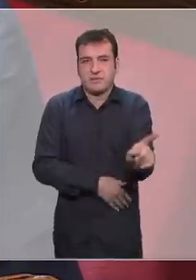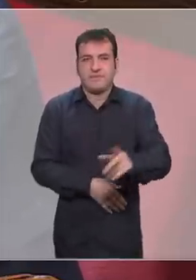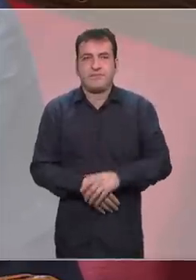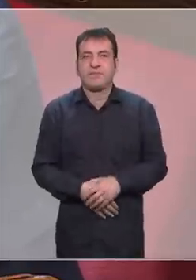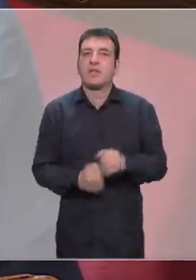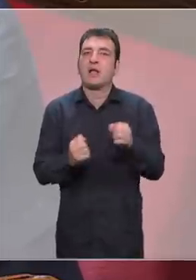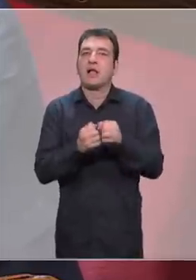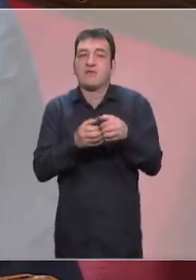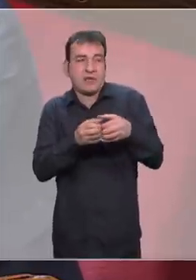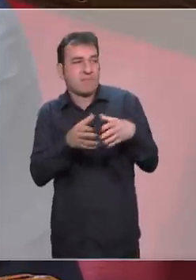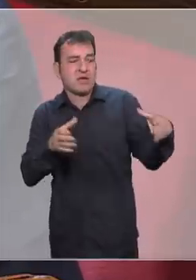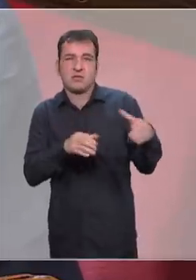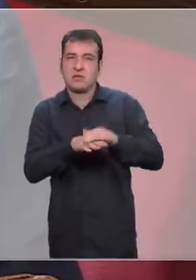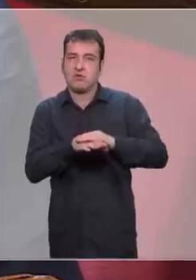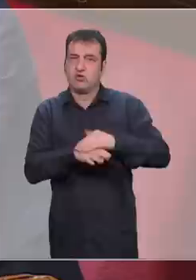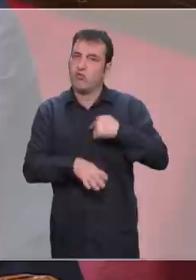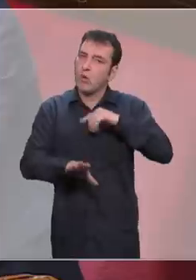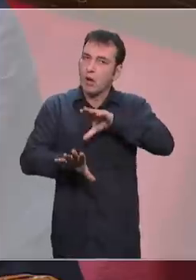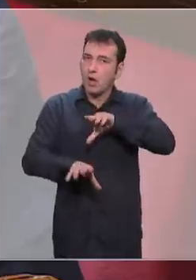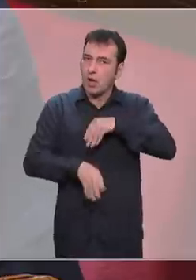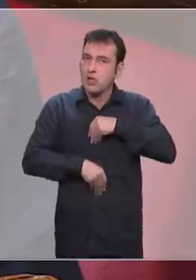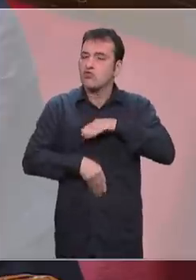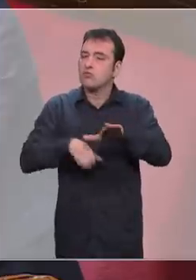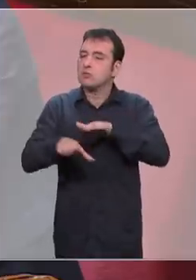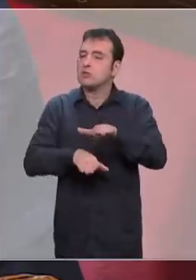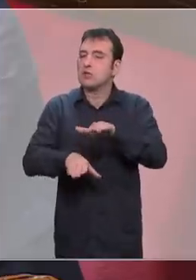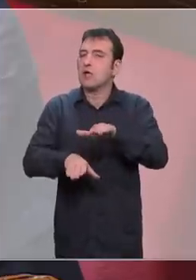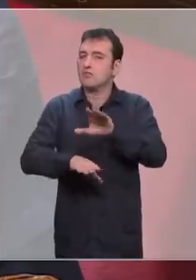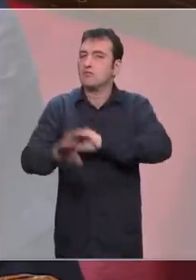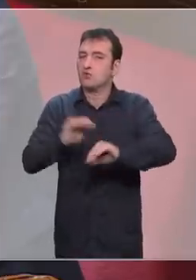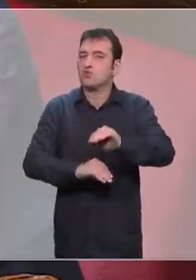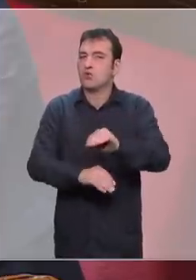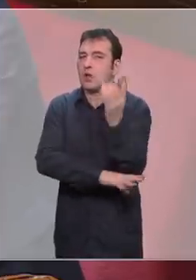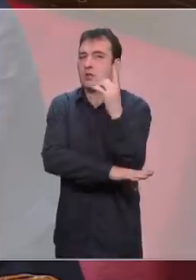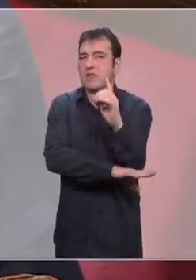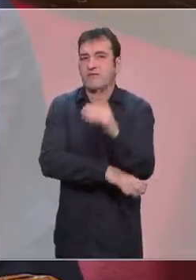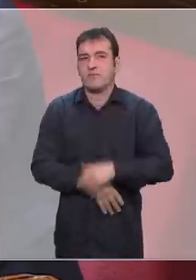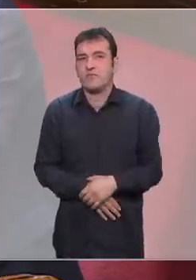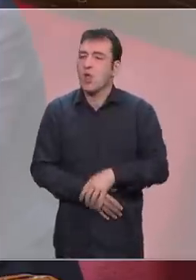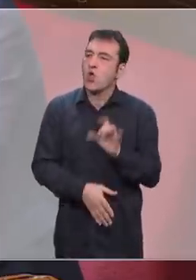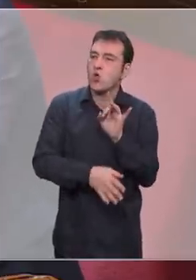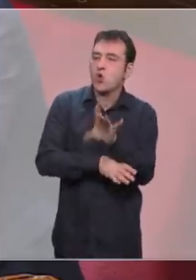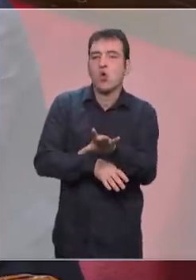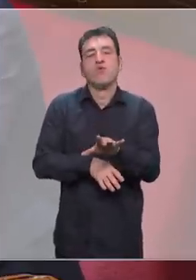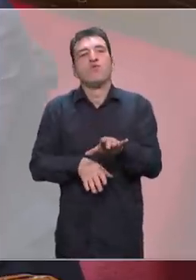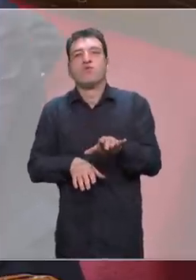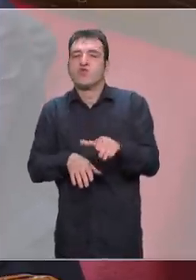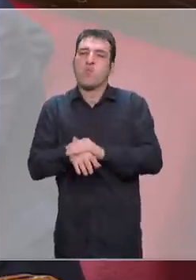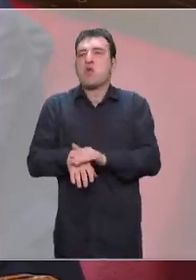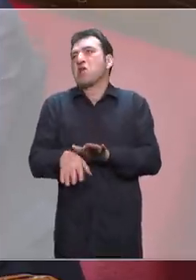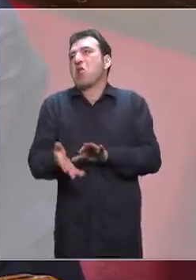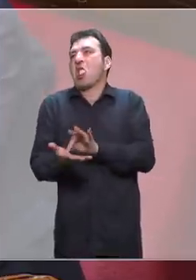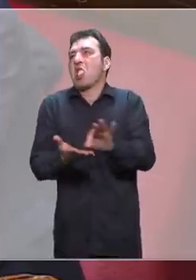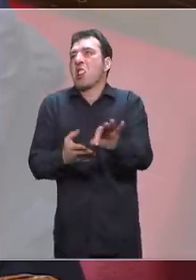majorité, j'assume de défendre notre système de soins. J'assume de refuser de faire passer les manœuvres politiques avant la